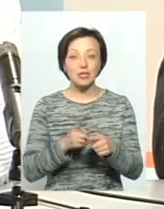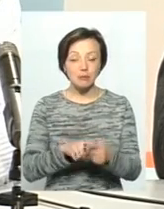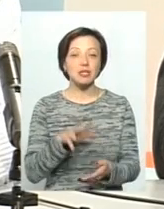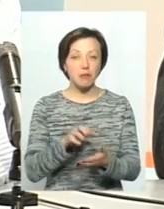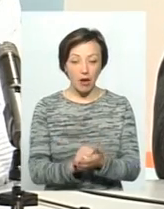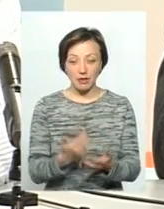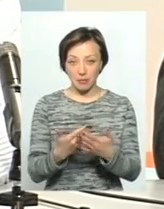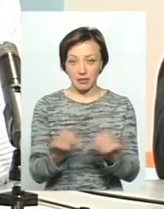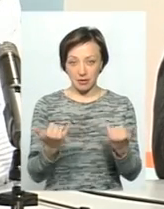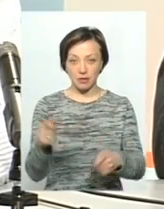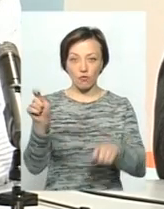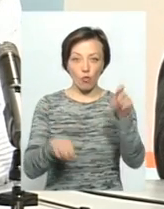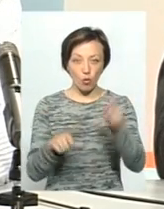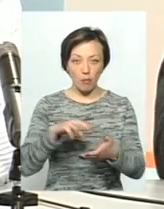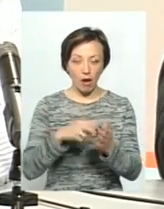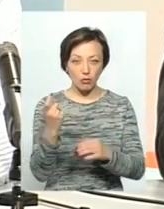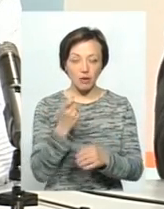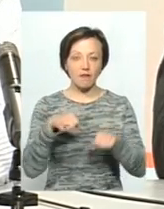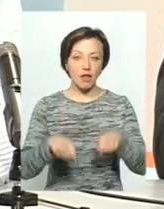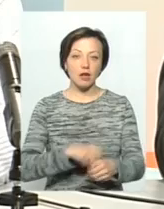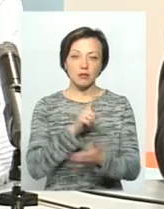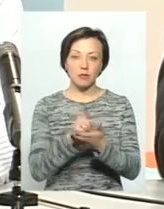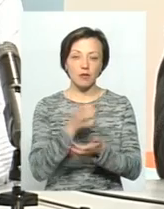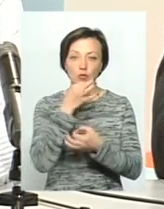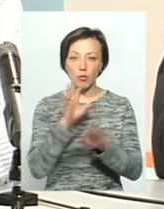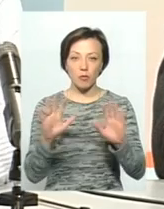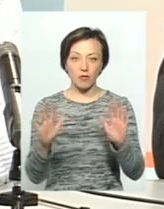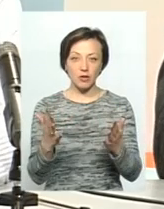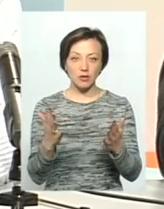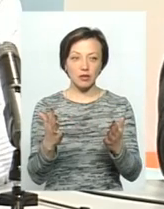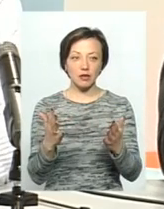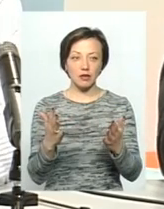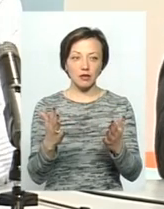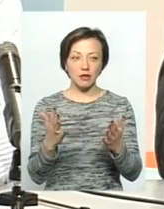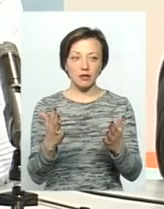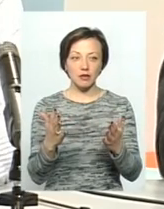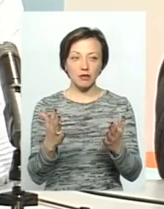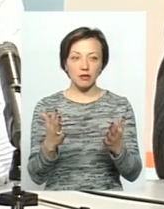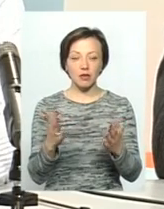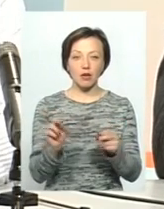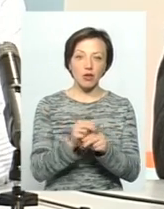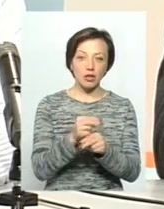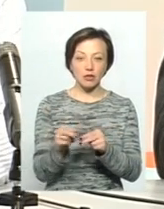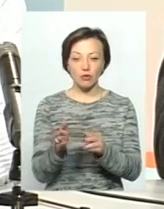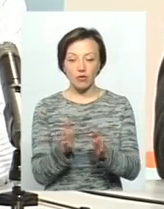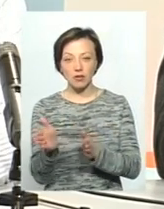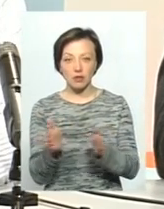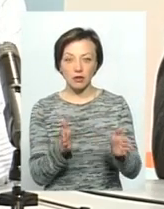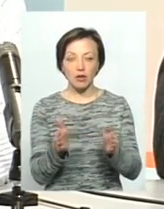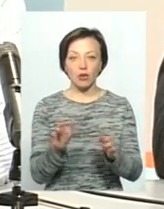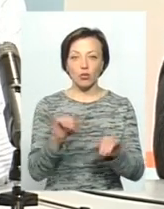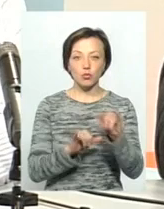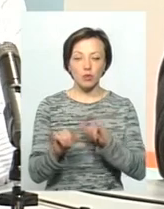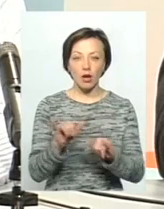Тому що влада має в будь-якому випадку, яка буде влада, куди буде коректувати, як. Треба